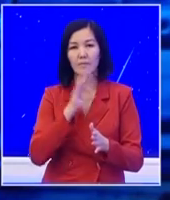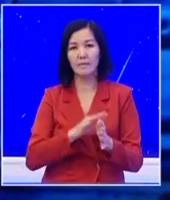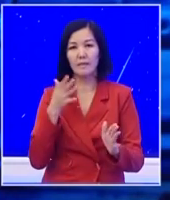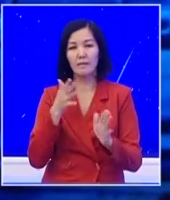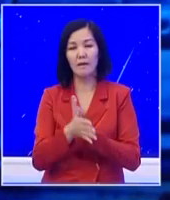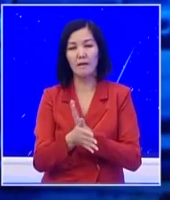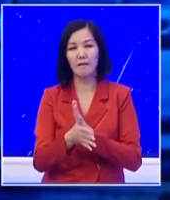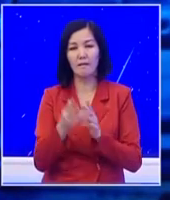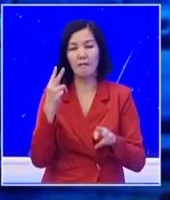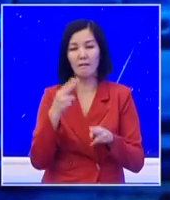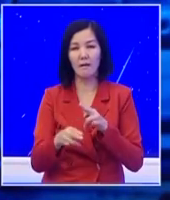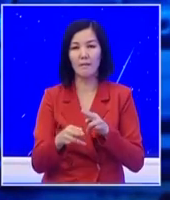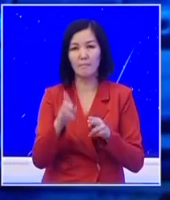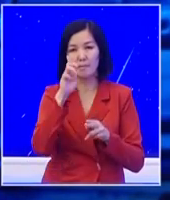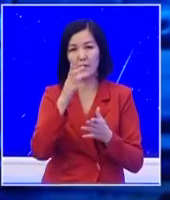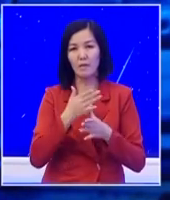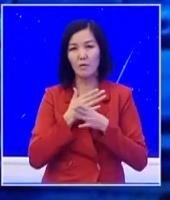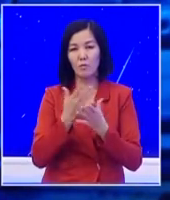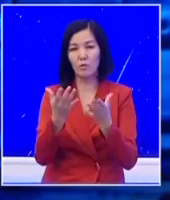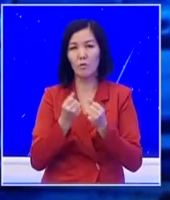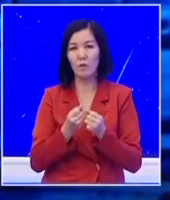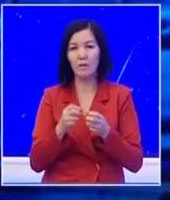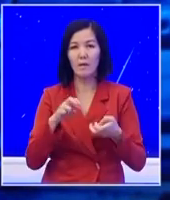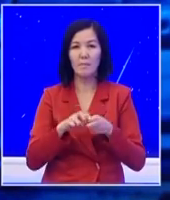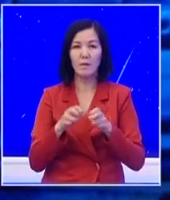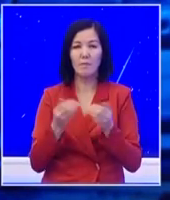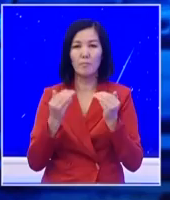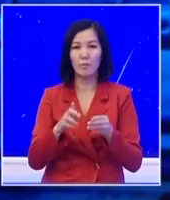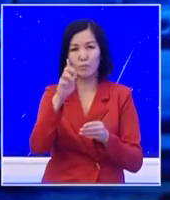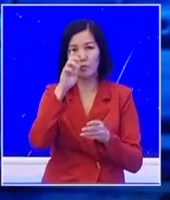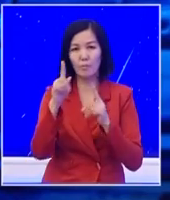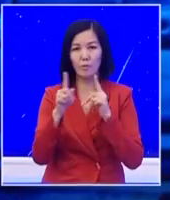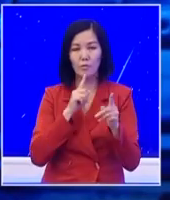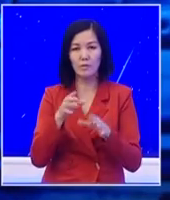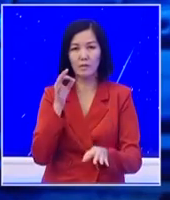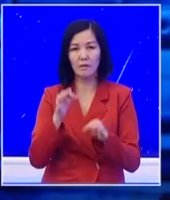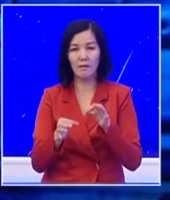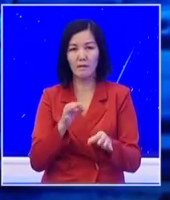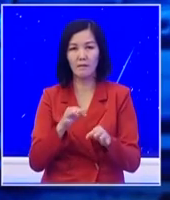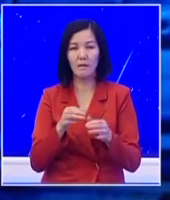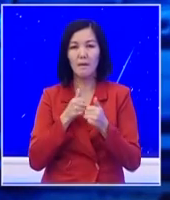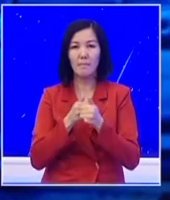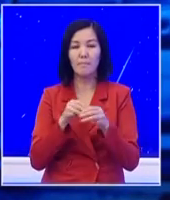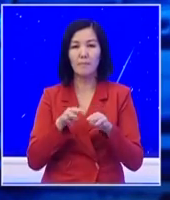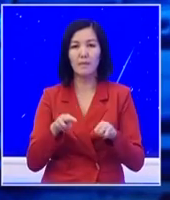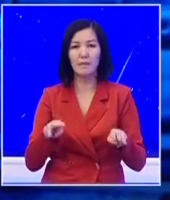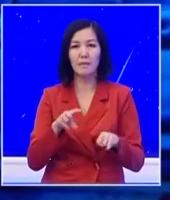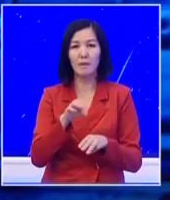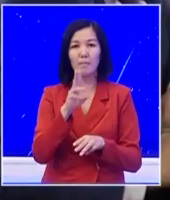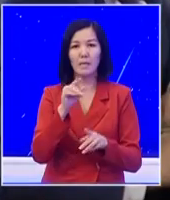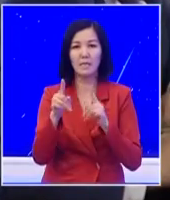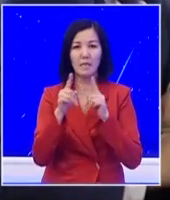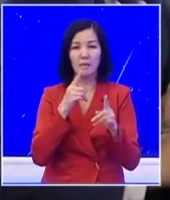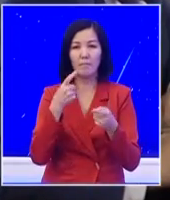қолдауына жүгінген. Бірқатарының толғандырған мәселесі бүгін үкімет отырысында талданды. Премьер-министр Асқар